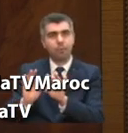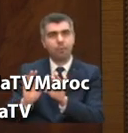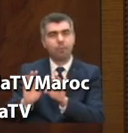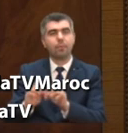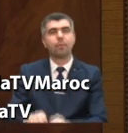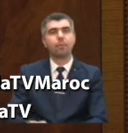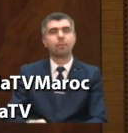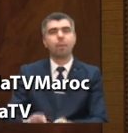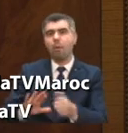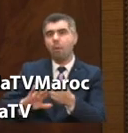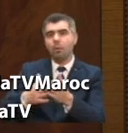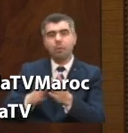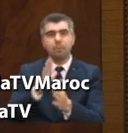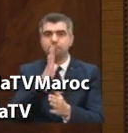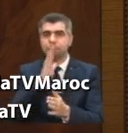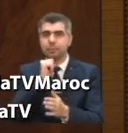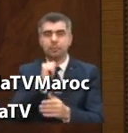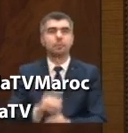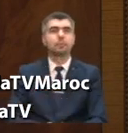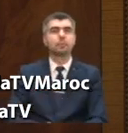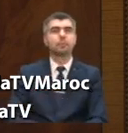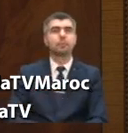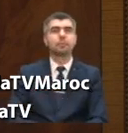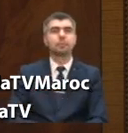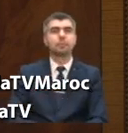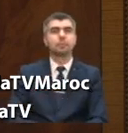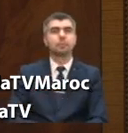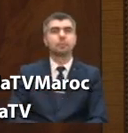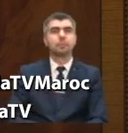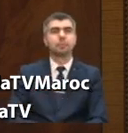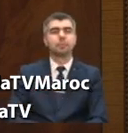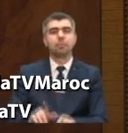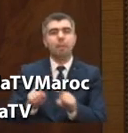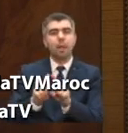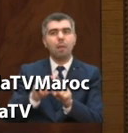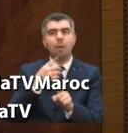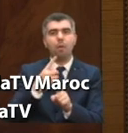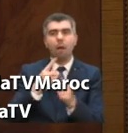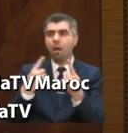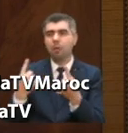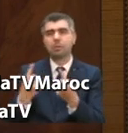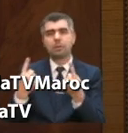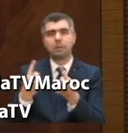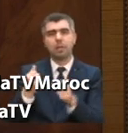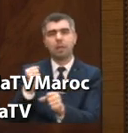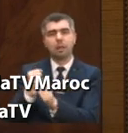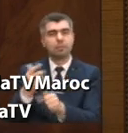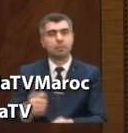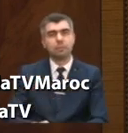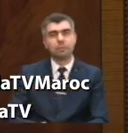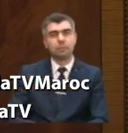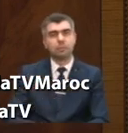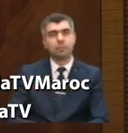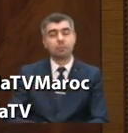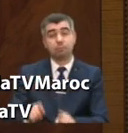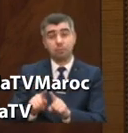بأدنى تغطية اجتماعية أو صحية، فقد تدبر قوتها اليومي. فلا بد من